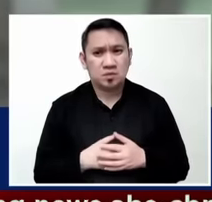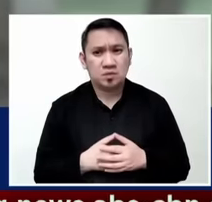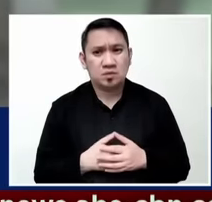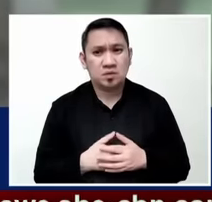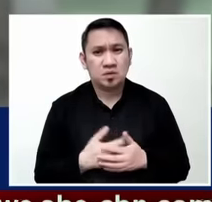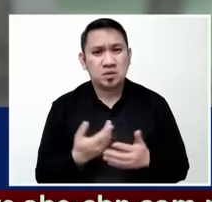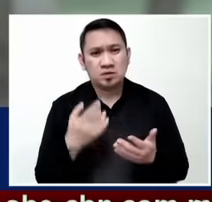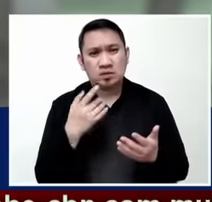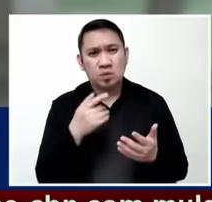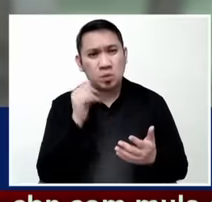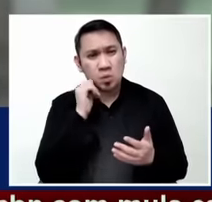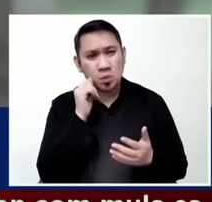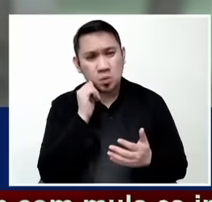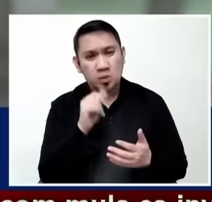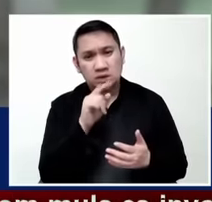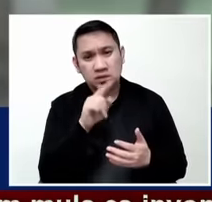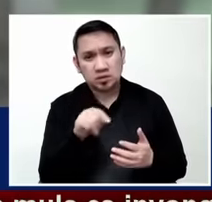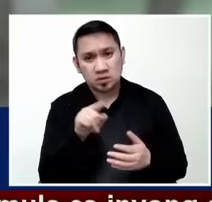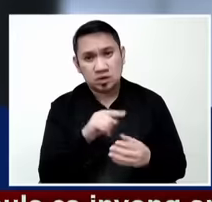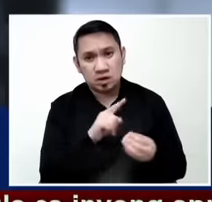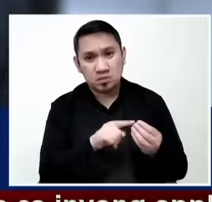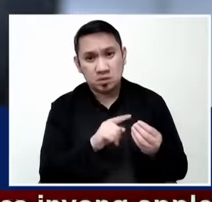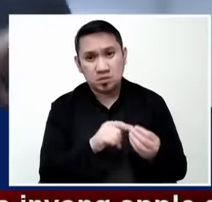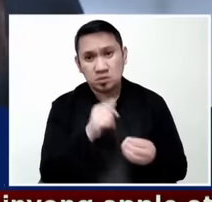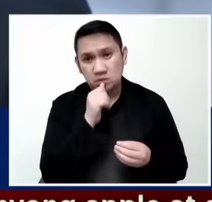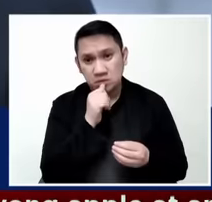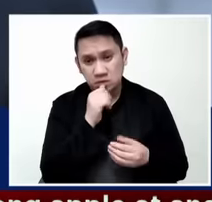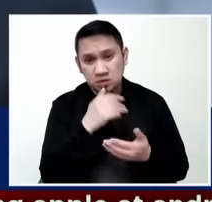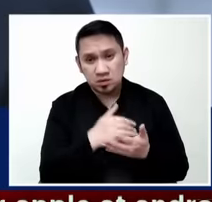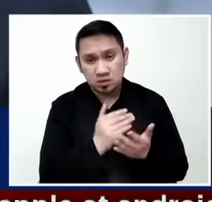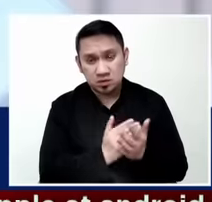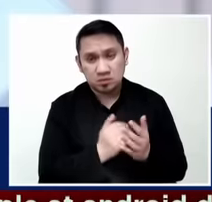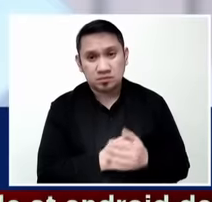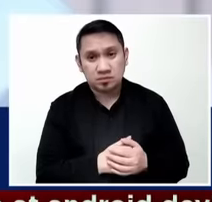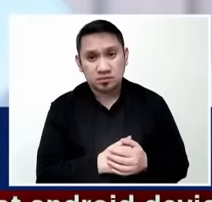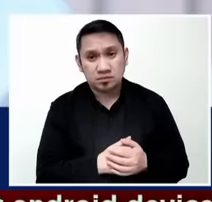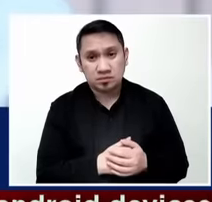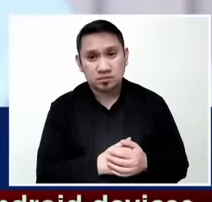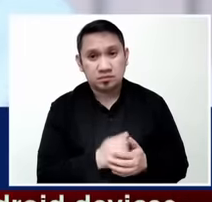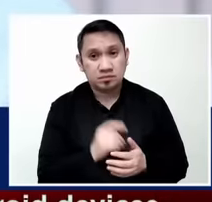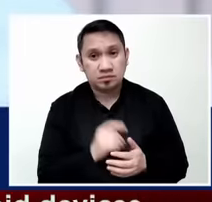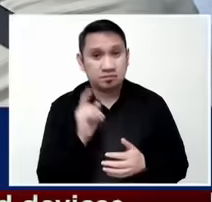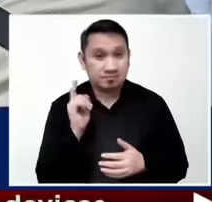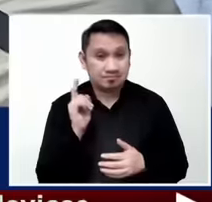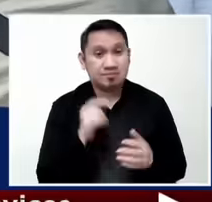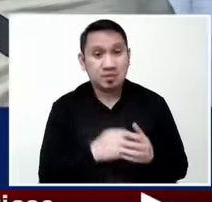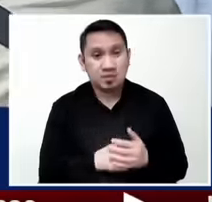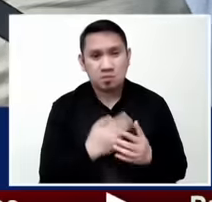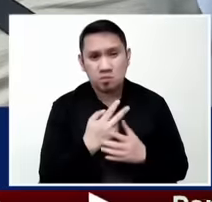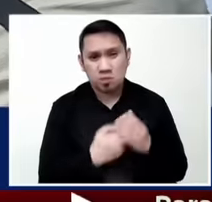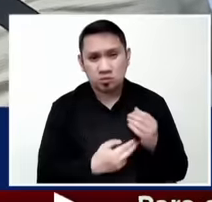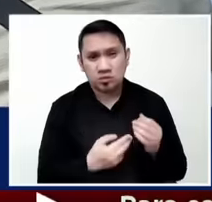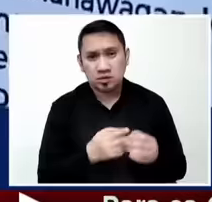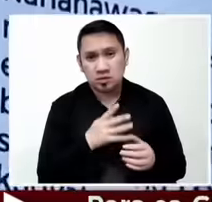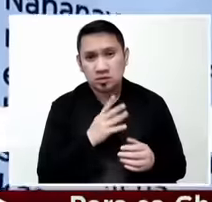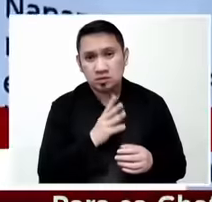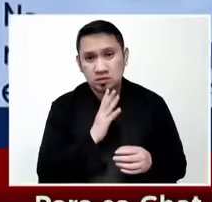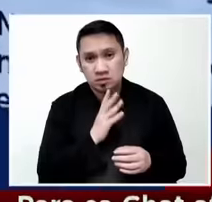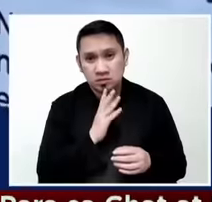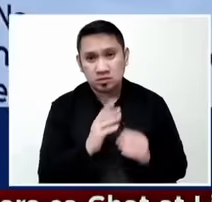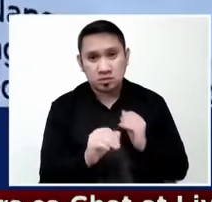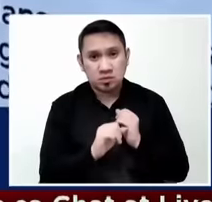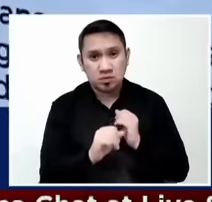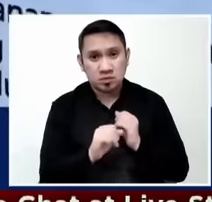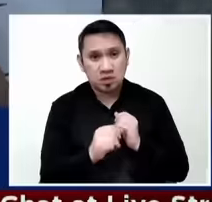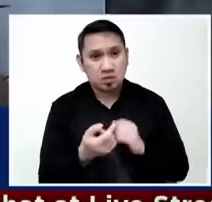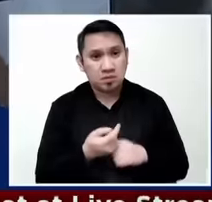kinikritisize naman talaga namin itong confidential funds. Nagsalita si Castro at Gabriela Representative Arlene Brosa sa paglulunsad ng kampanya para